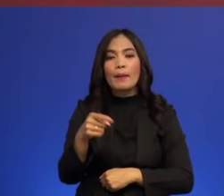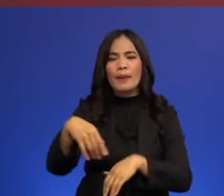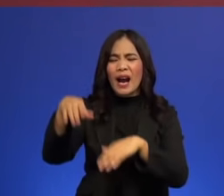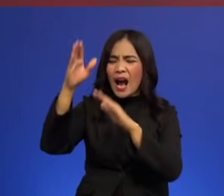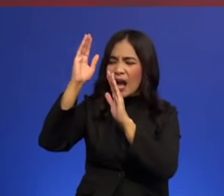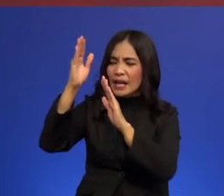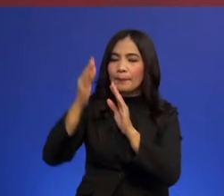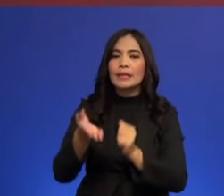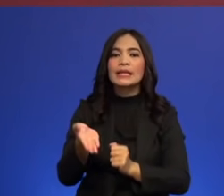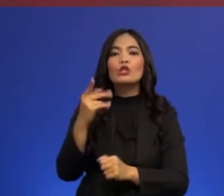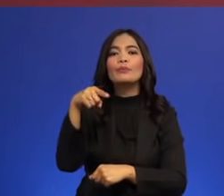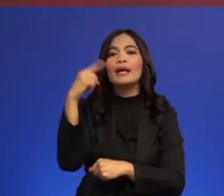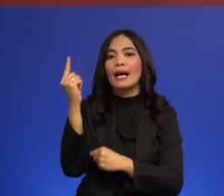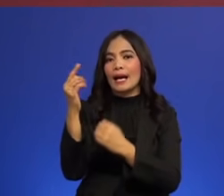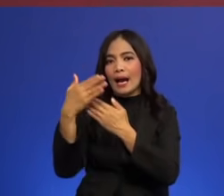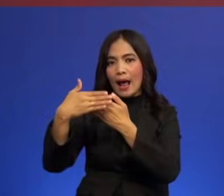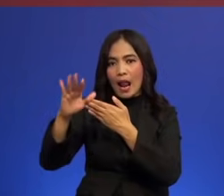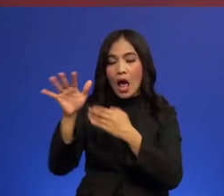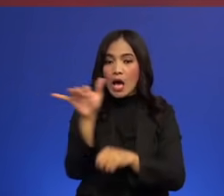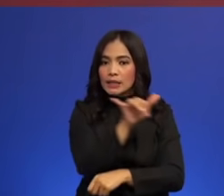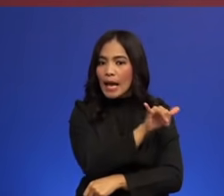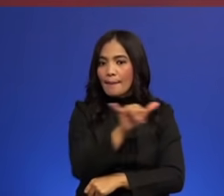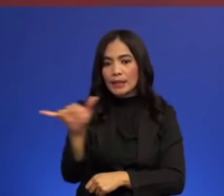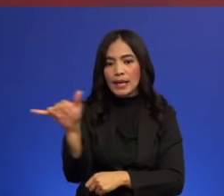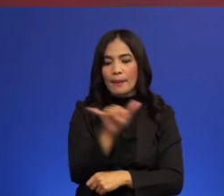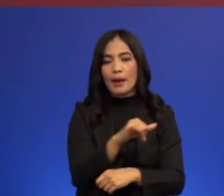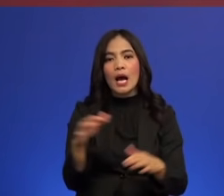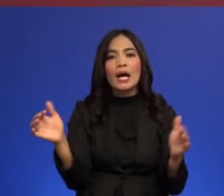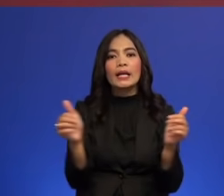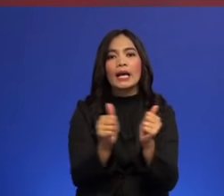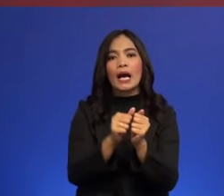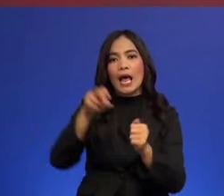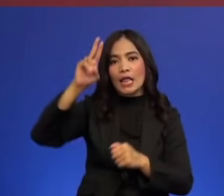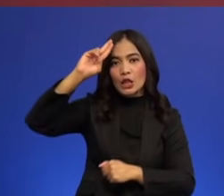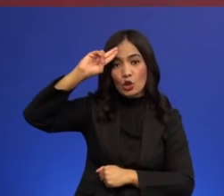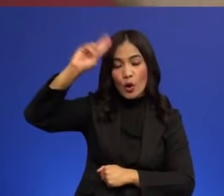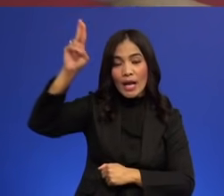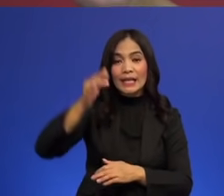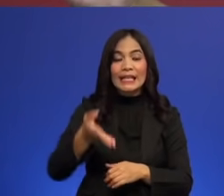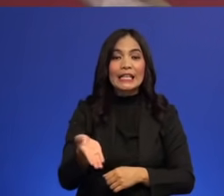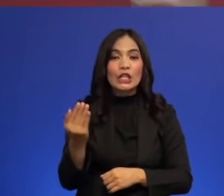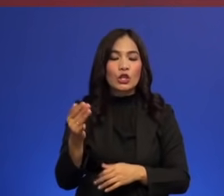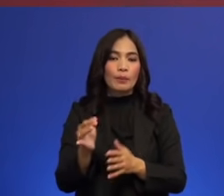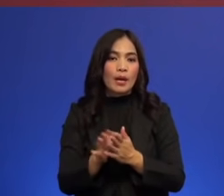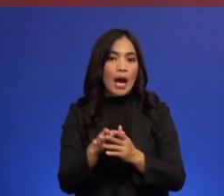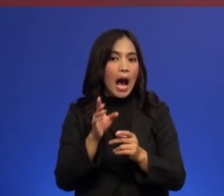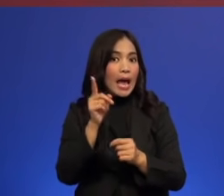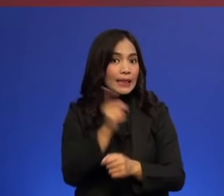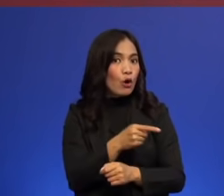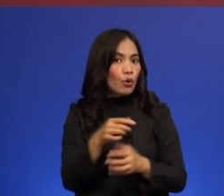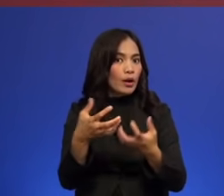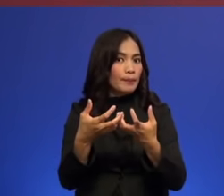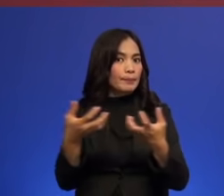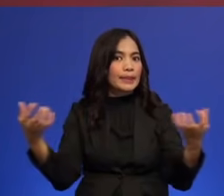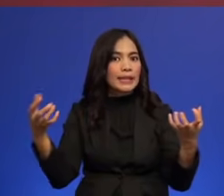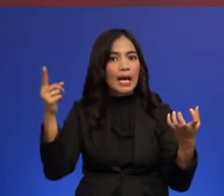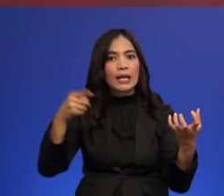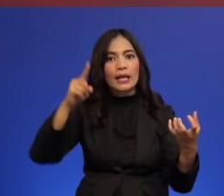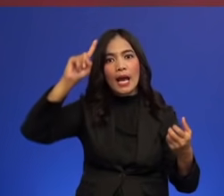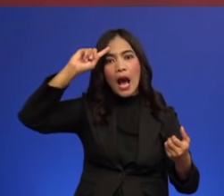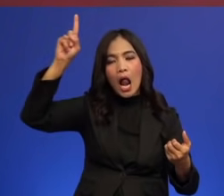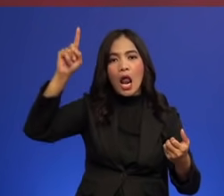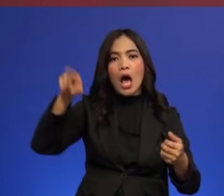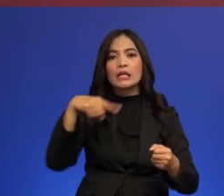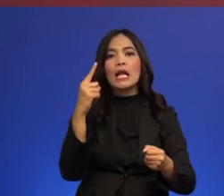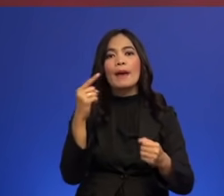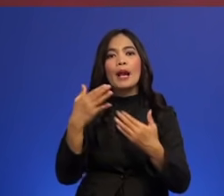menghadapi kekekalan. Bersama dengan Tuhan kekal, atau terpisah dari Allah, kekal